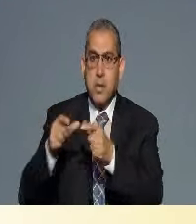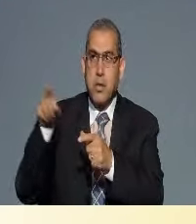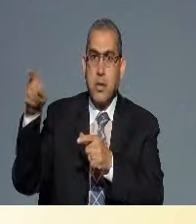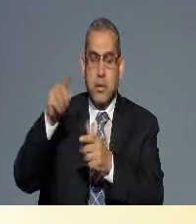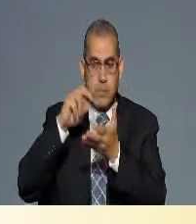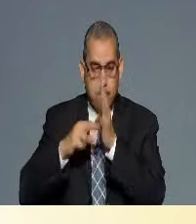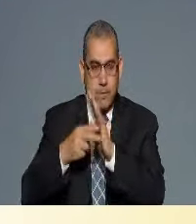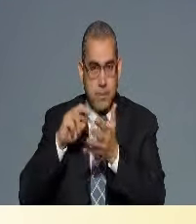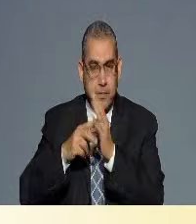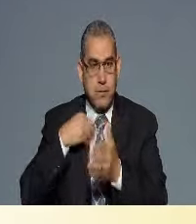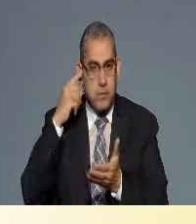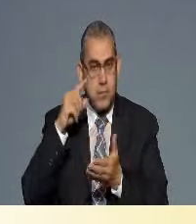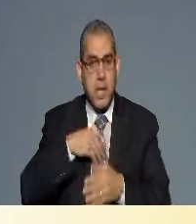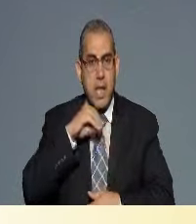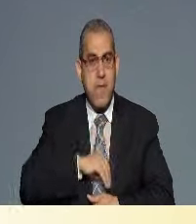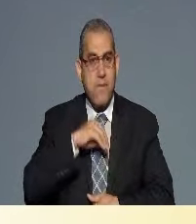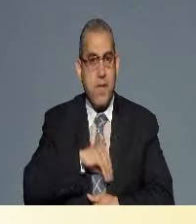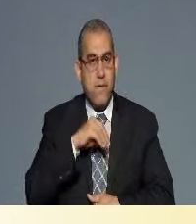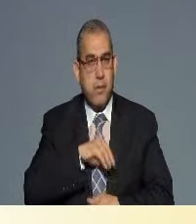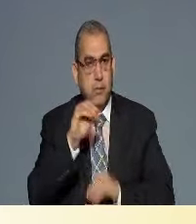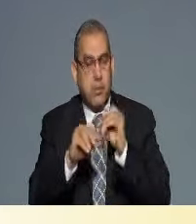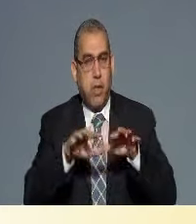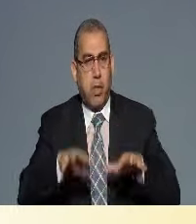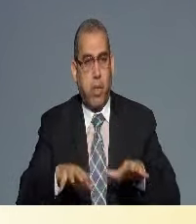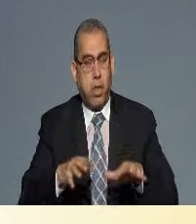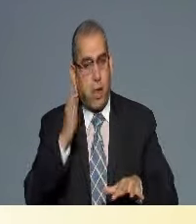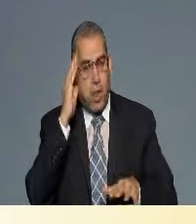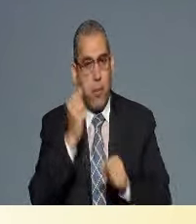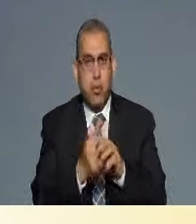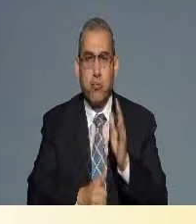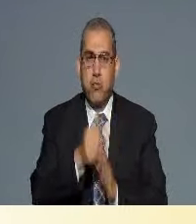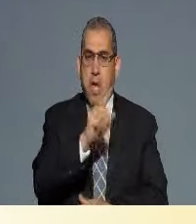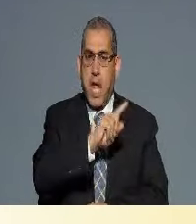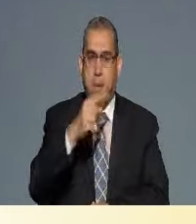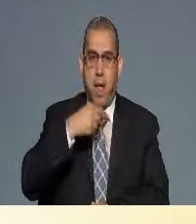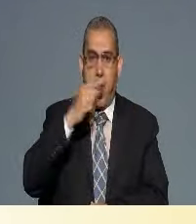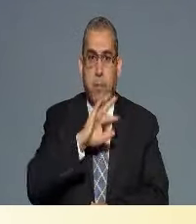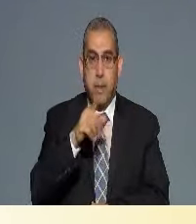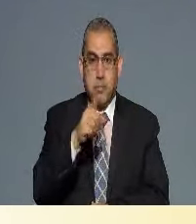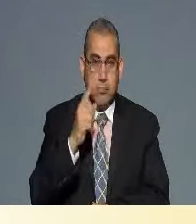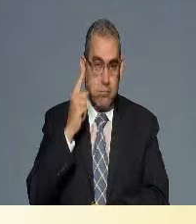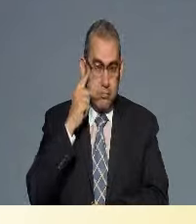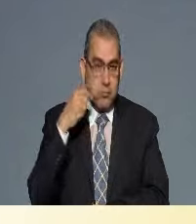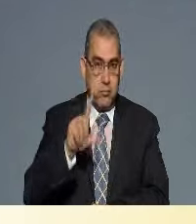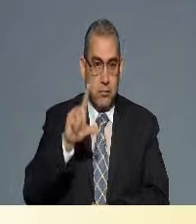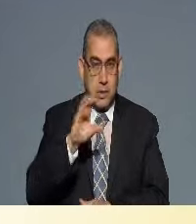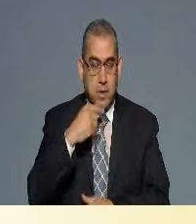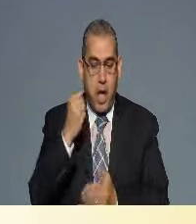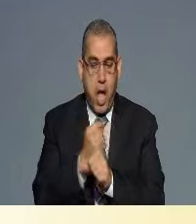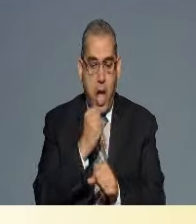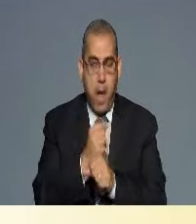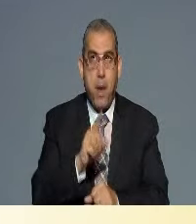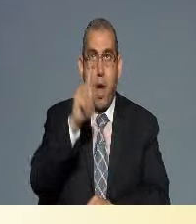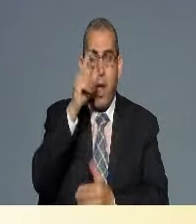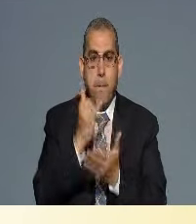على أن يزرعوا في نفوسنا خشية الفشل ومظنة عدم النجاح، ولكن سيادتكم احتسبت عملك عند المولى